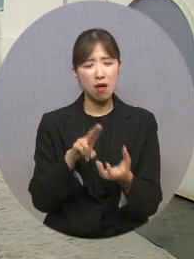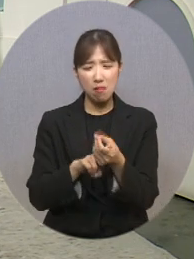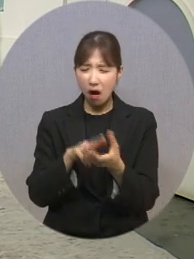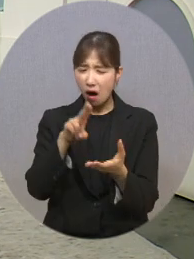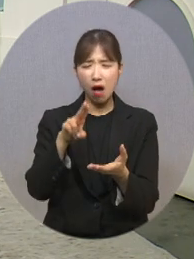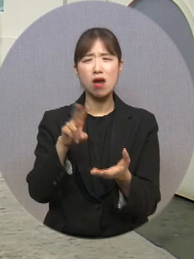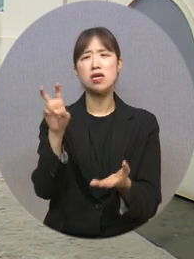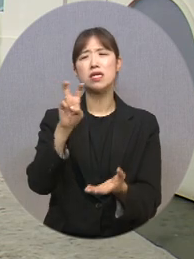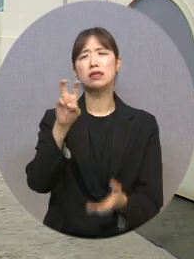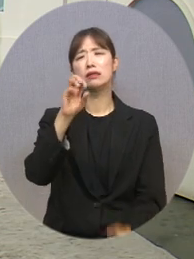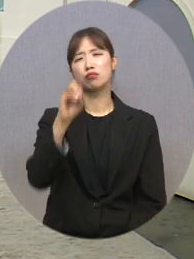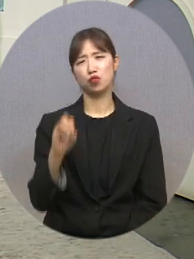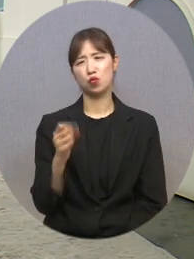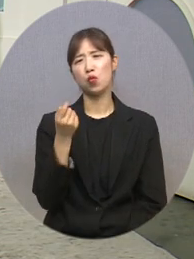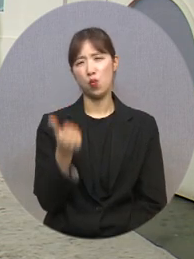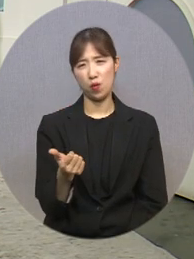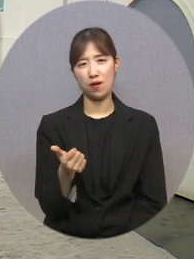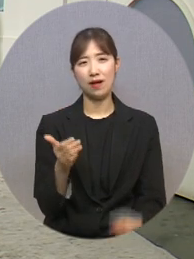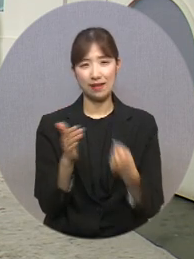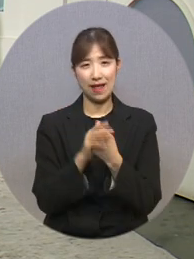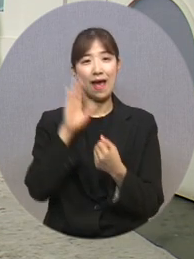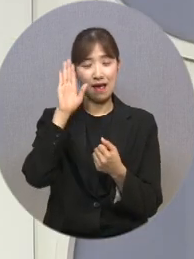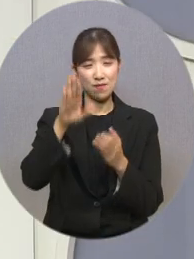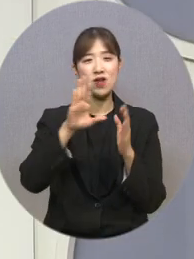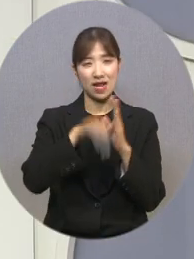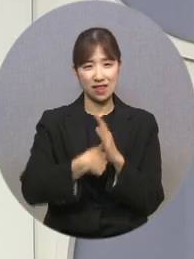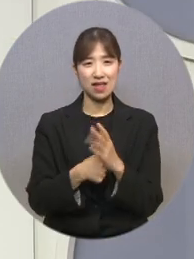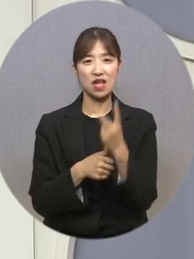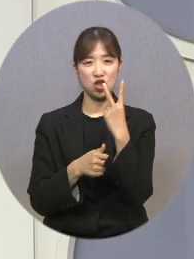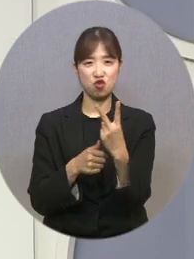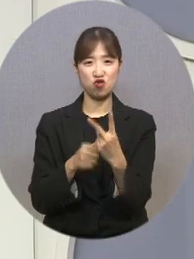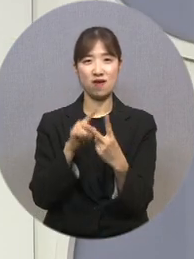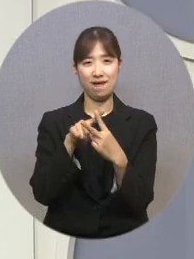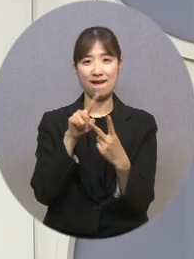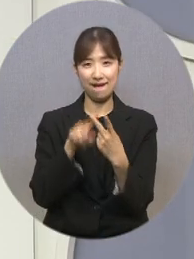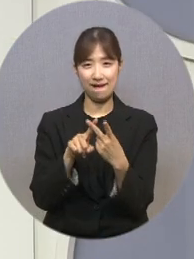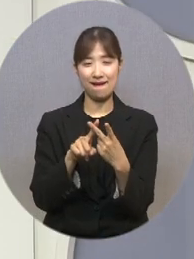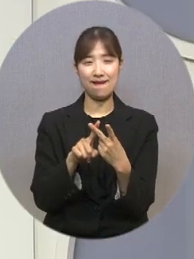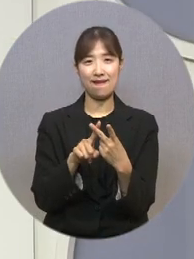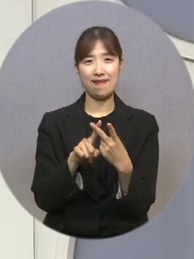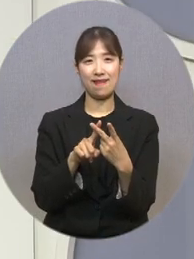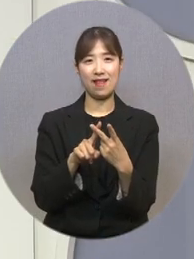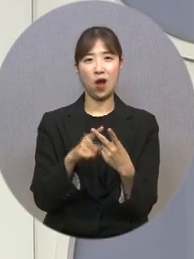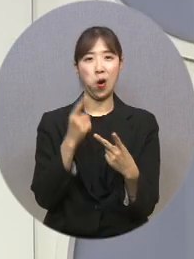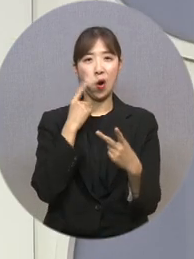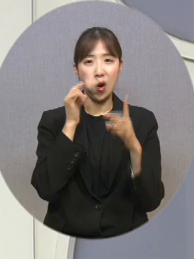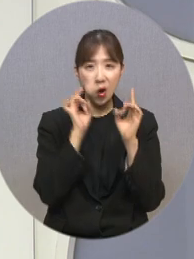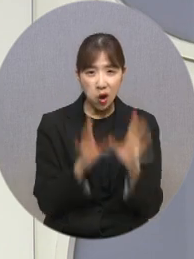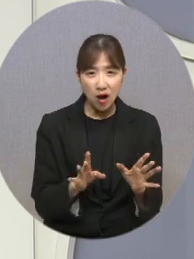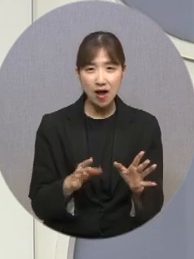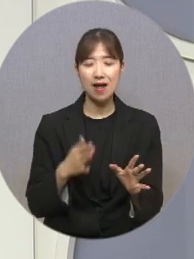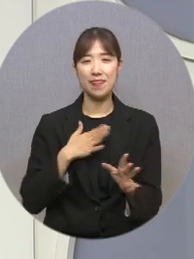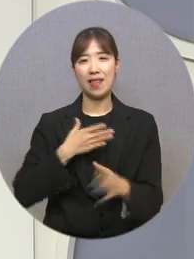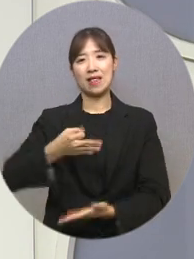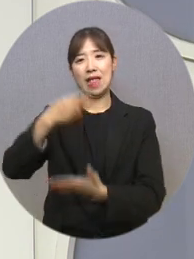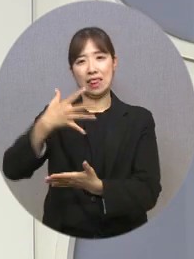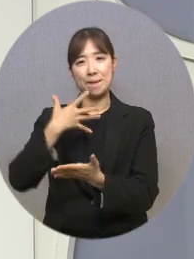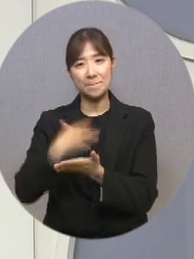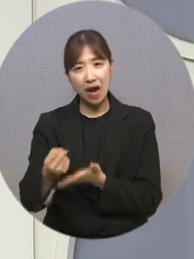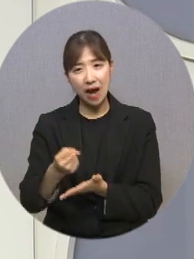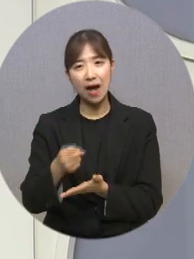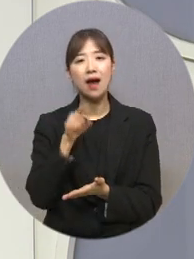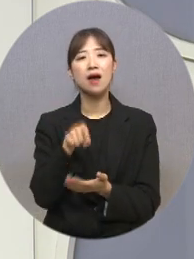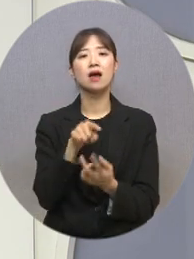밝힐 수 있는 게 20%밖에 안 되거든요. 그러니까 앞으로 할 때는 뭐냐면은 이 두 개 항상 사기 그러면 기망 증거, 처분 증거 이게 다 들어가 있는지. 그래서